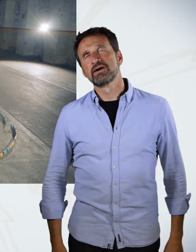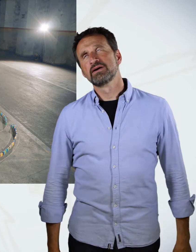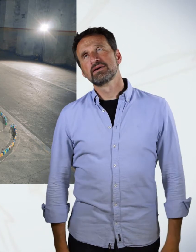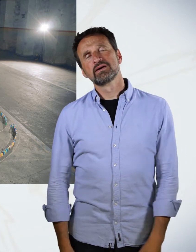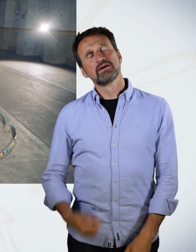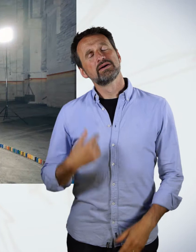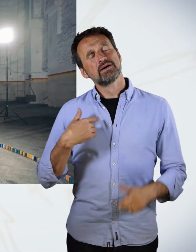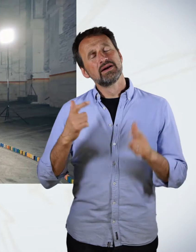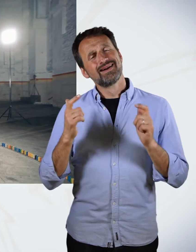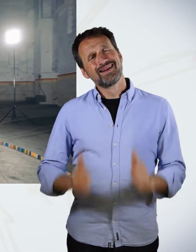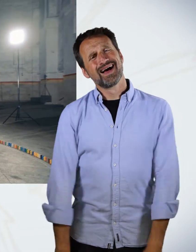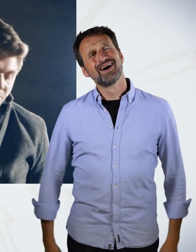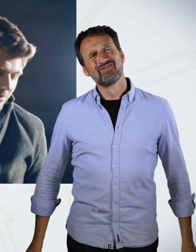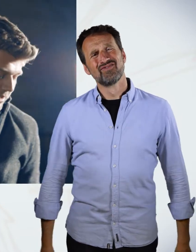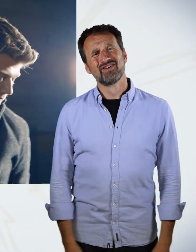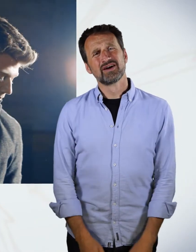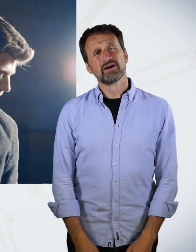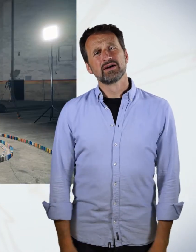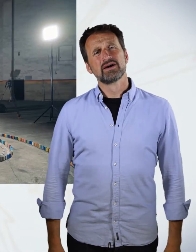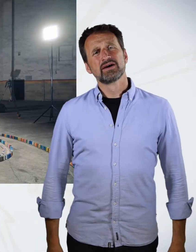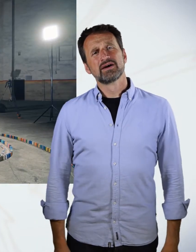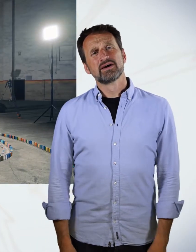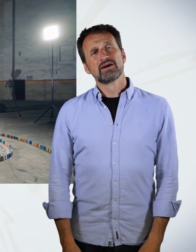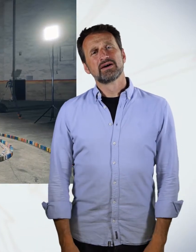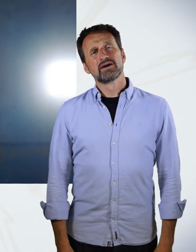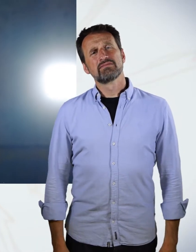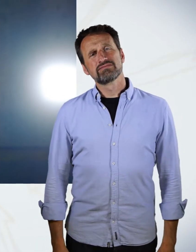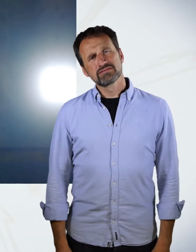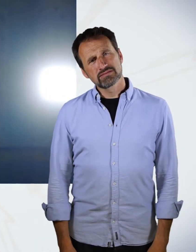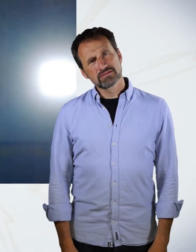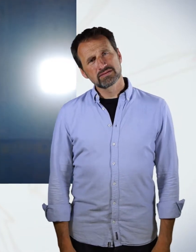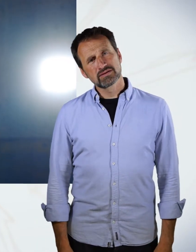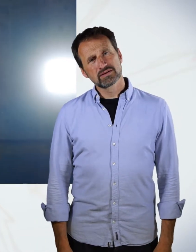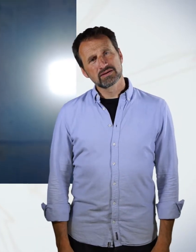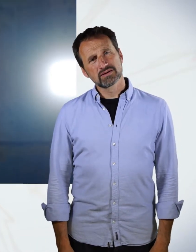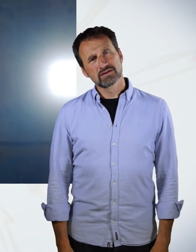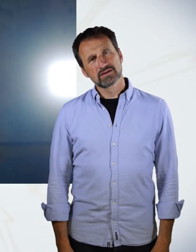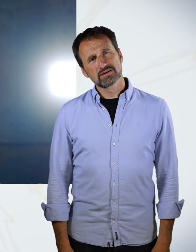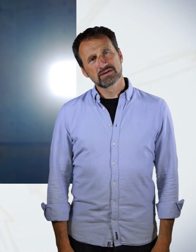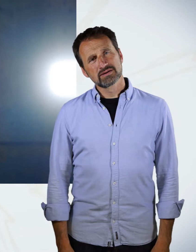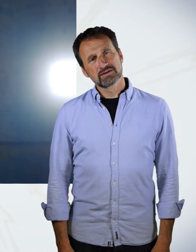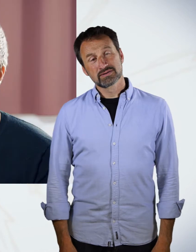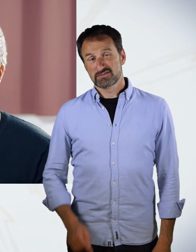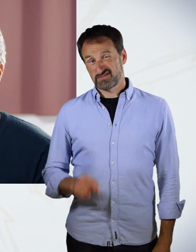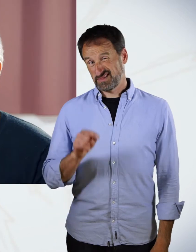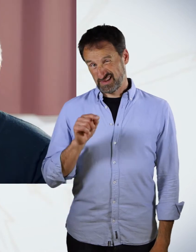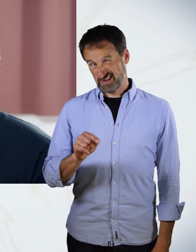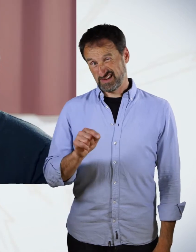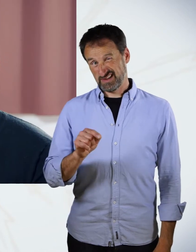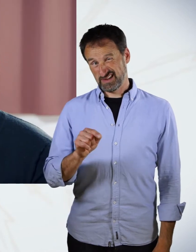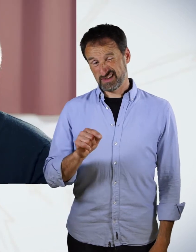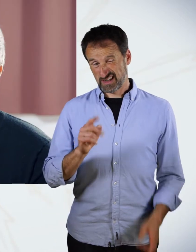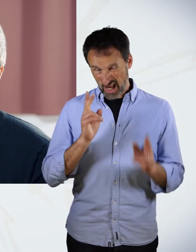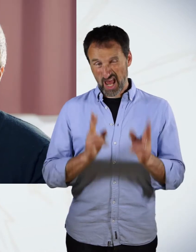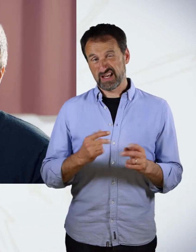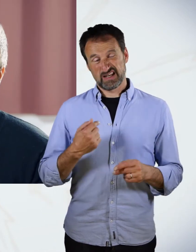Oh, Mann, ich habe keinen Bock mehr. Es ist echt so... Und in dem Moment wollte ich eigentlich